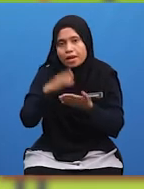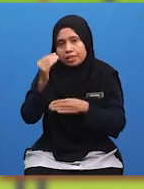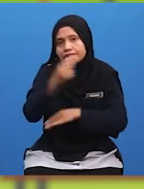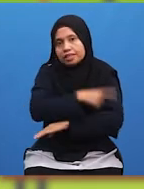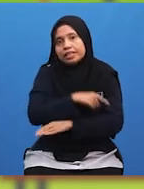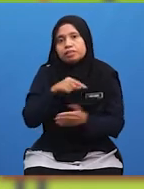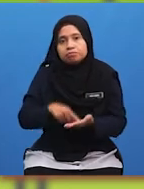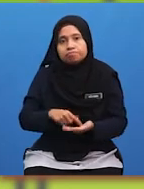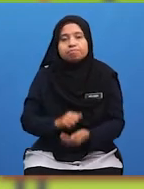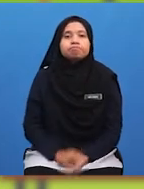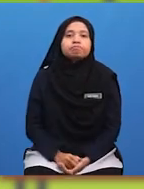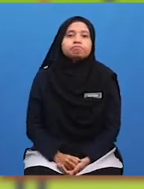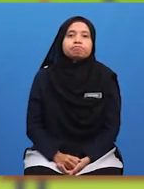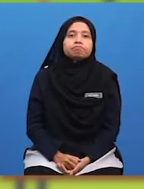ini?